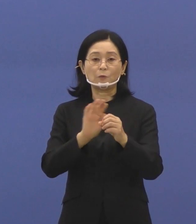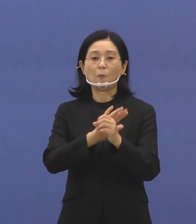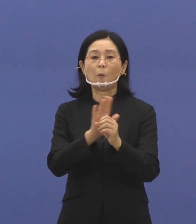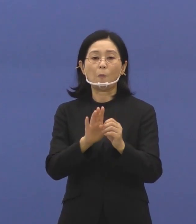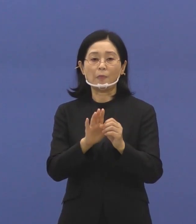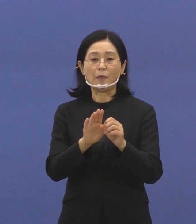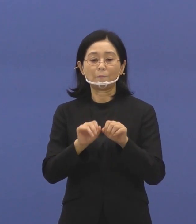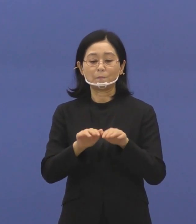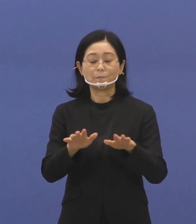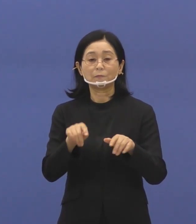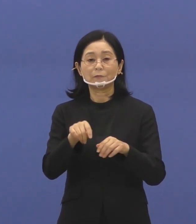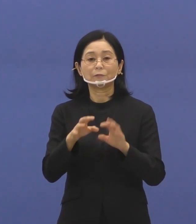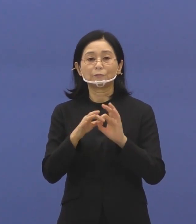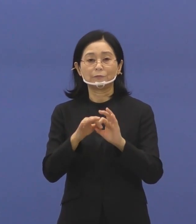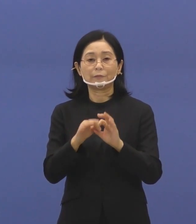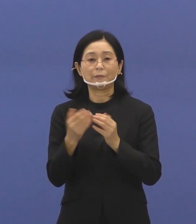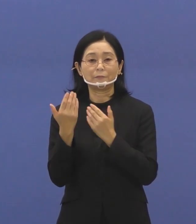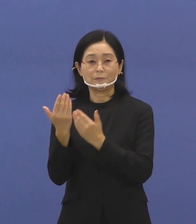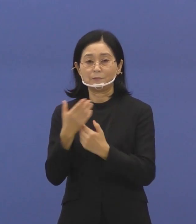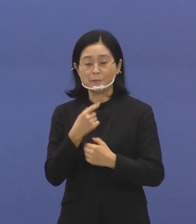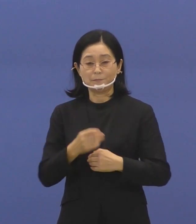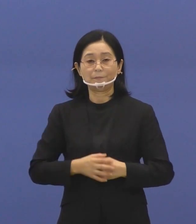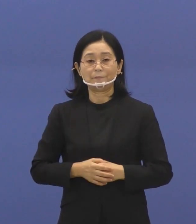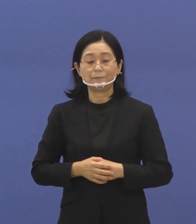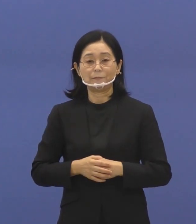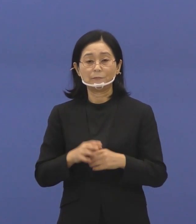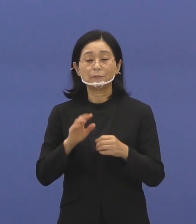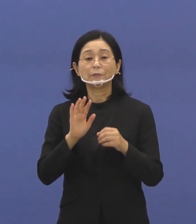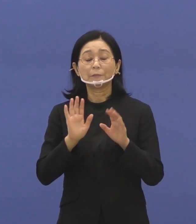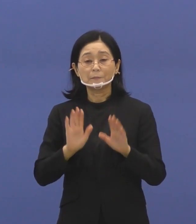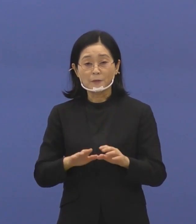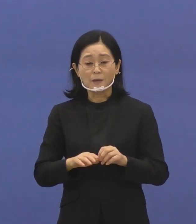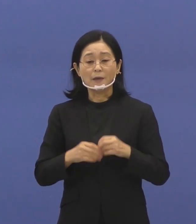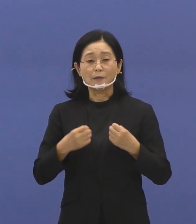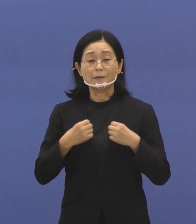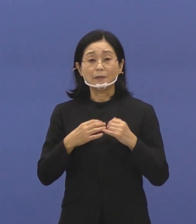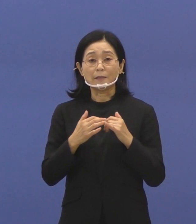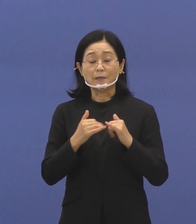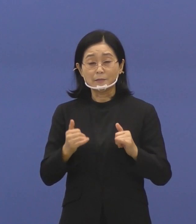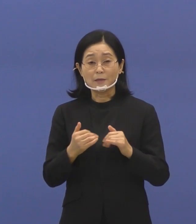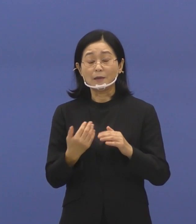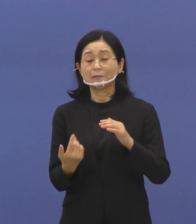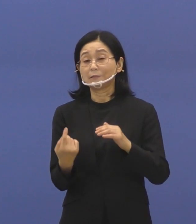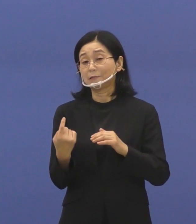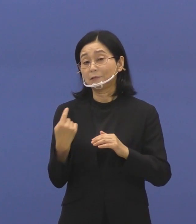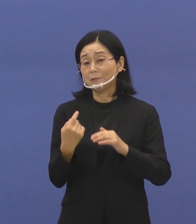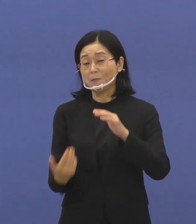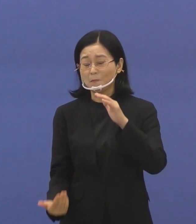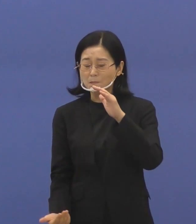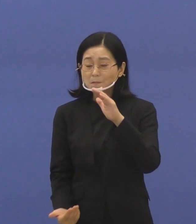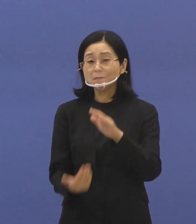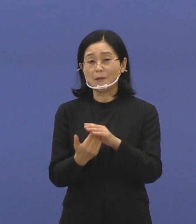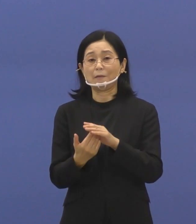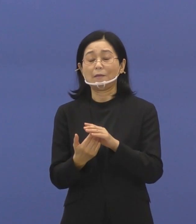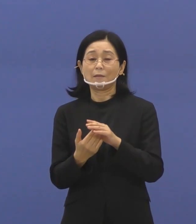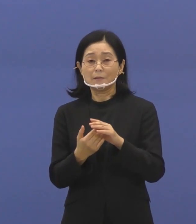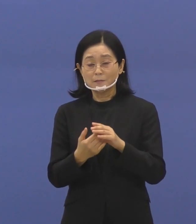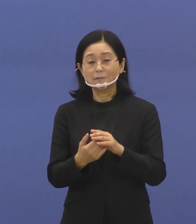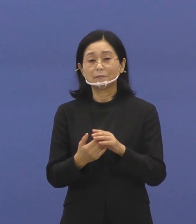ですね、伺いたいと思います。コロナの新規感染ですね、昨日1日あたり最多を更新しました